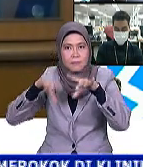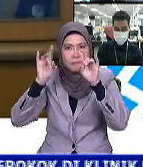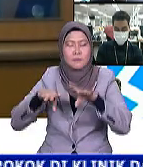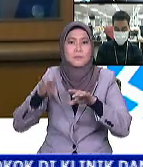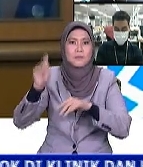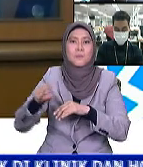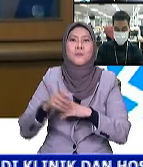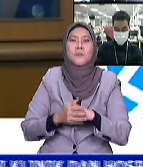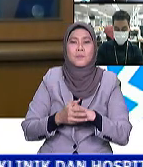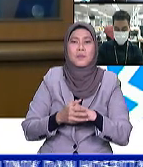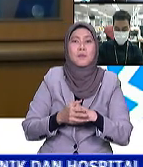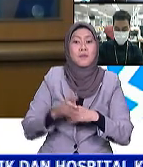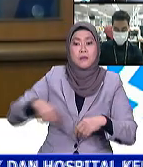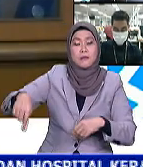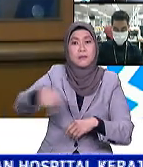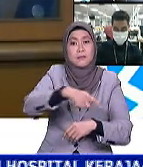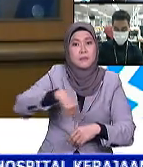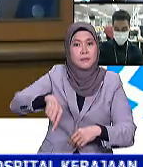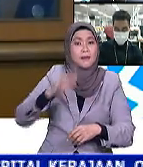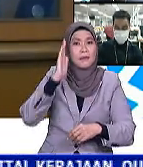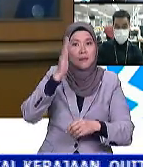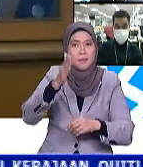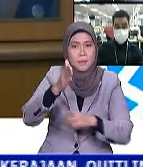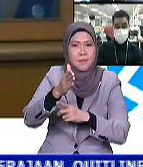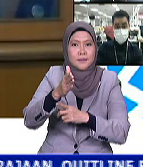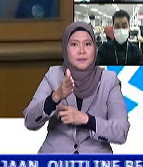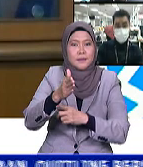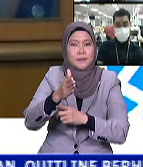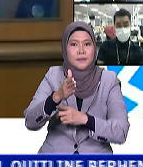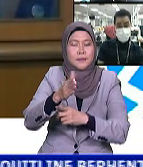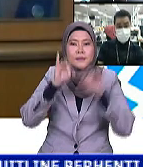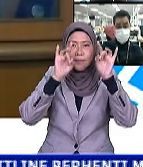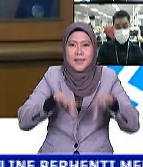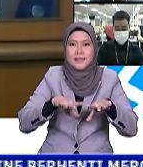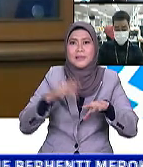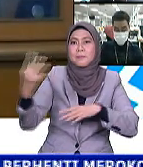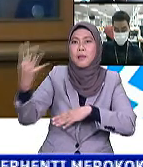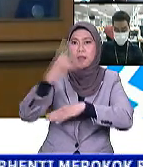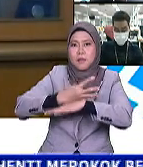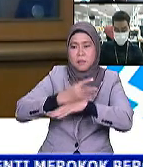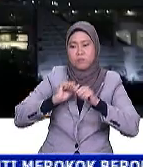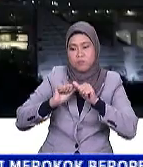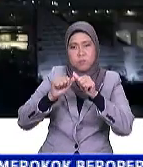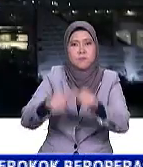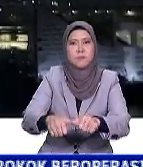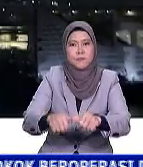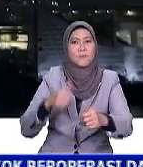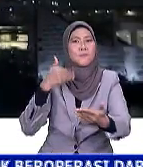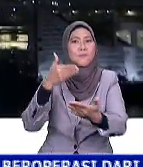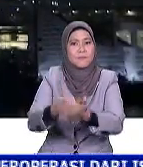bersama-sama dengan atlet-atlet, kita akan di-test selama 4 hari selepas kita sampai.